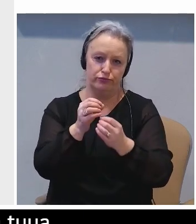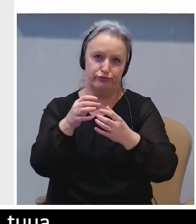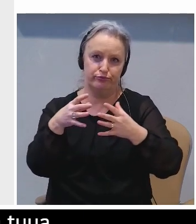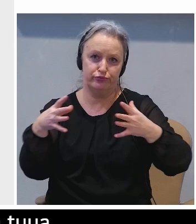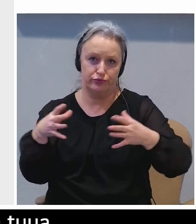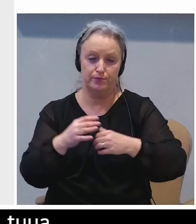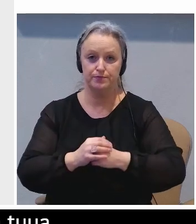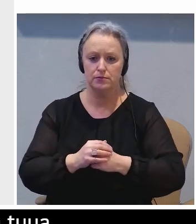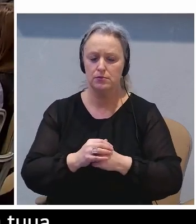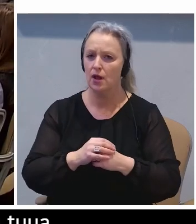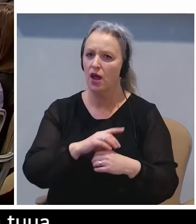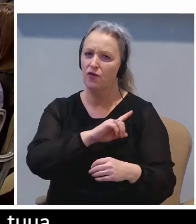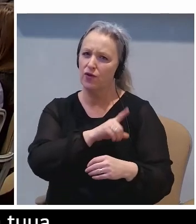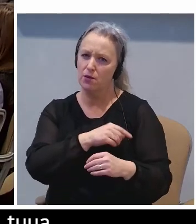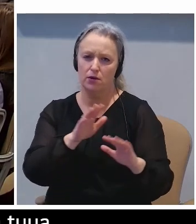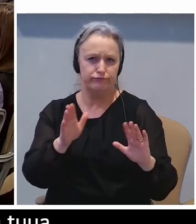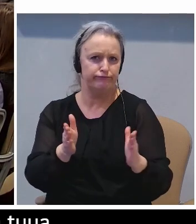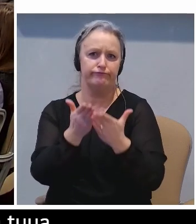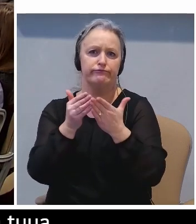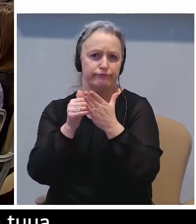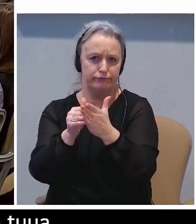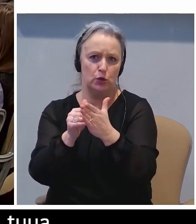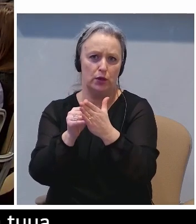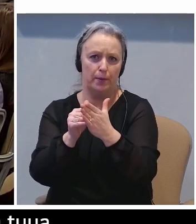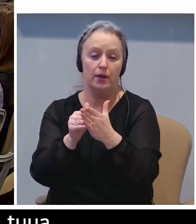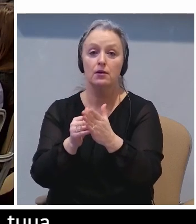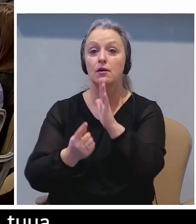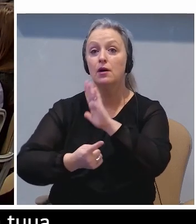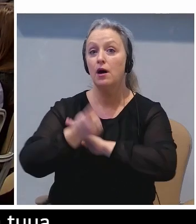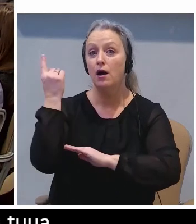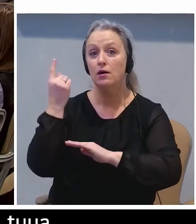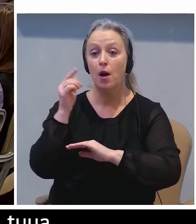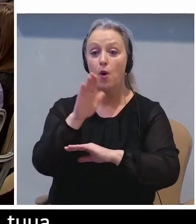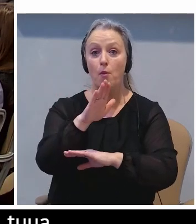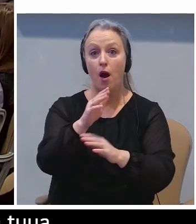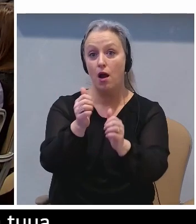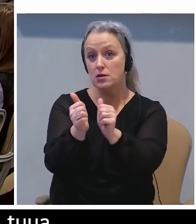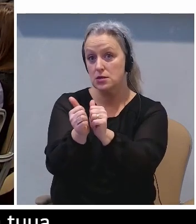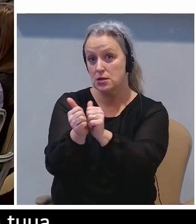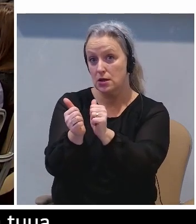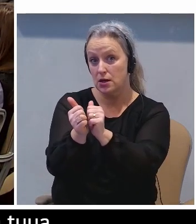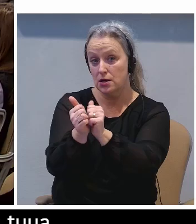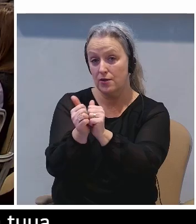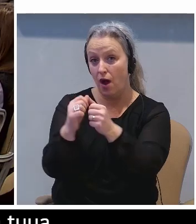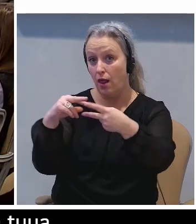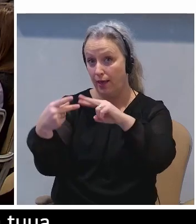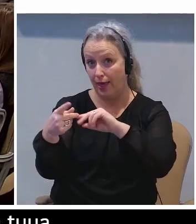võimas promootor hakkab edendama enda kõrval olevate